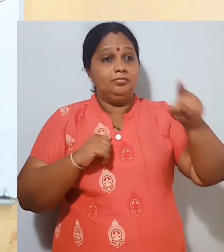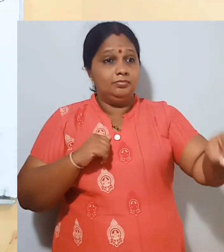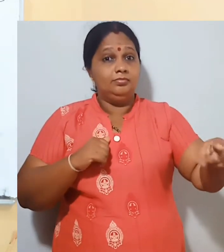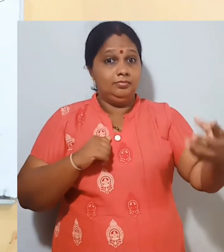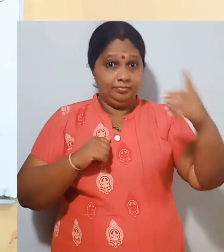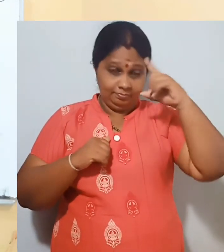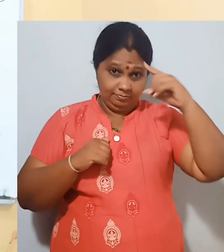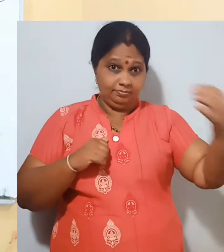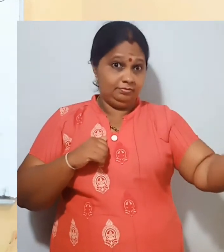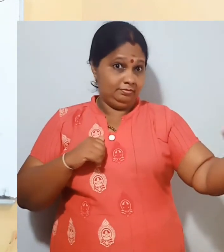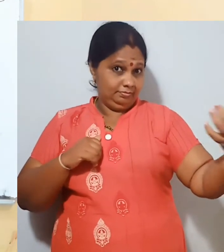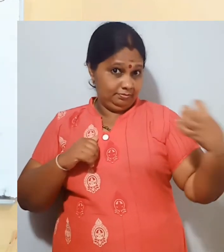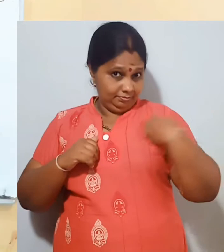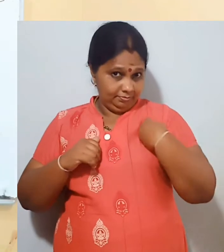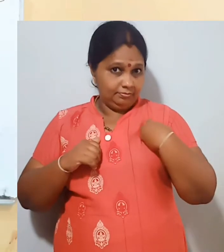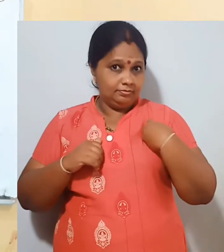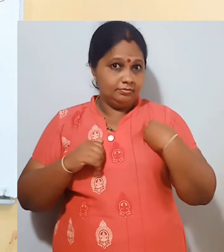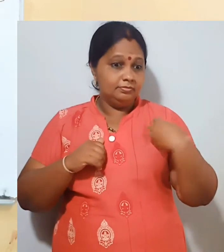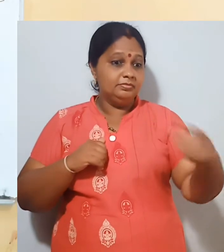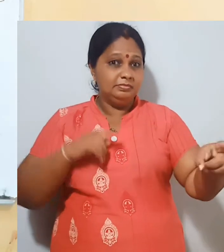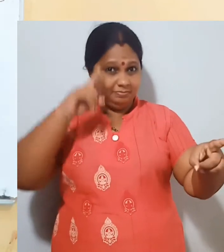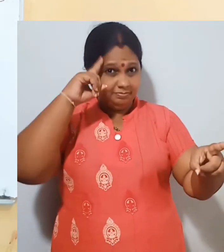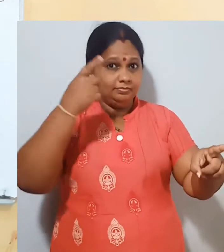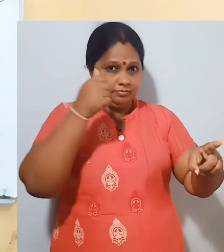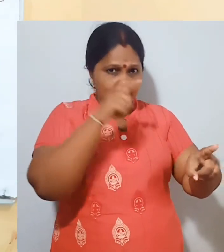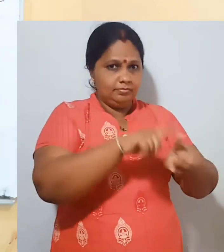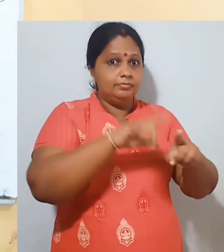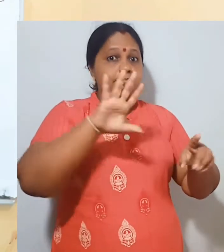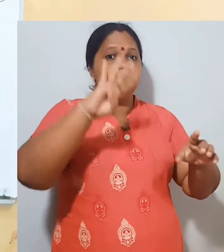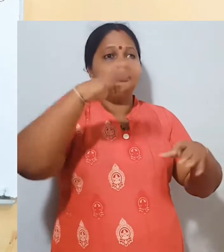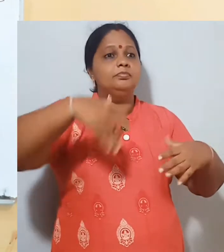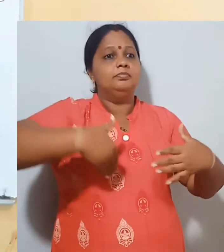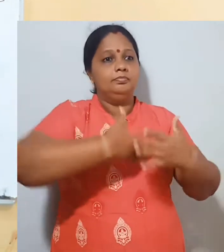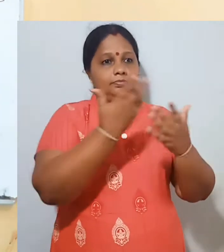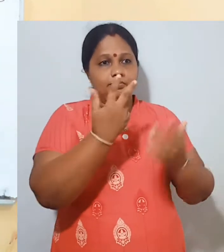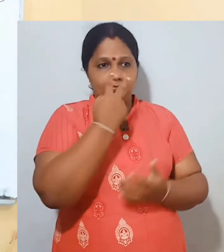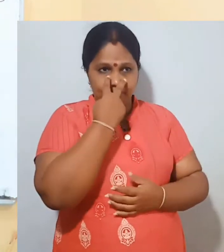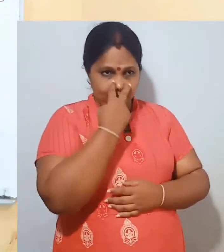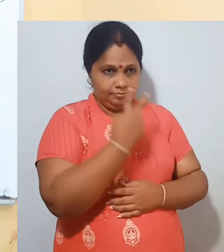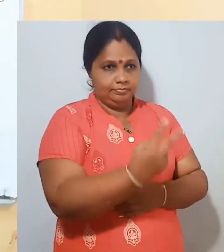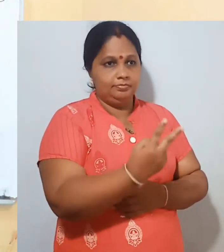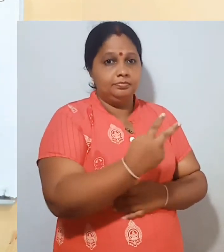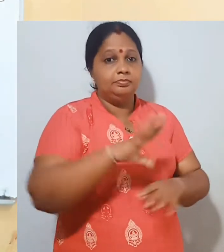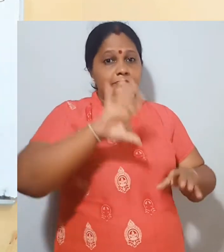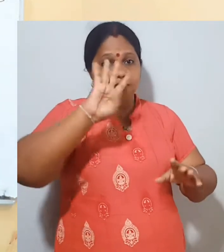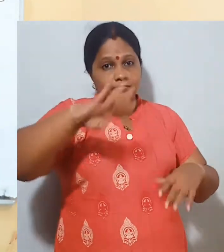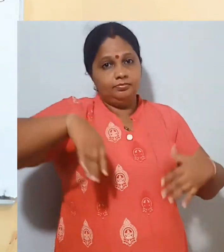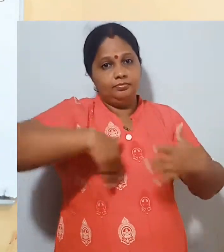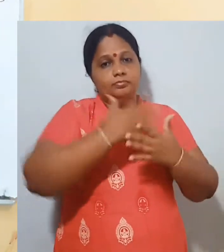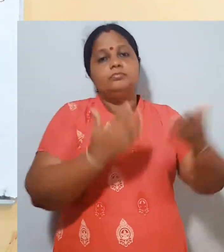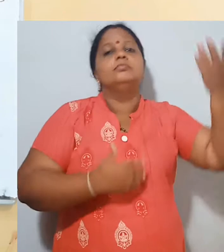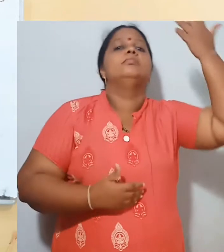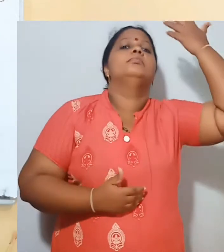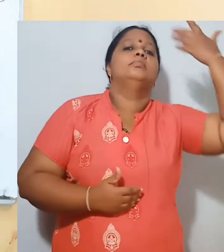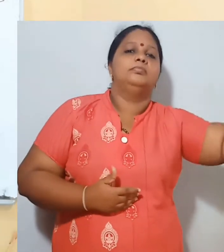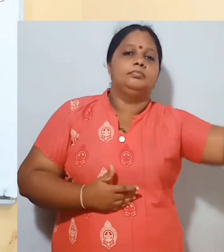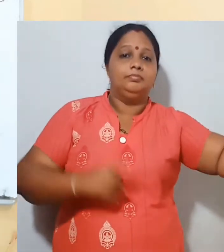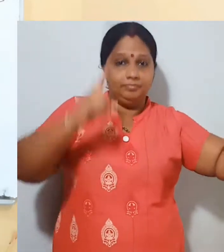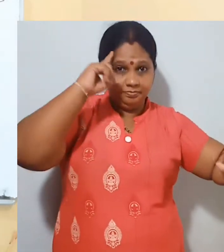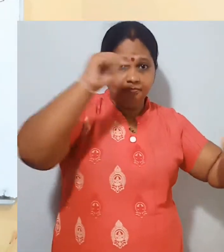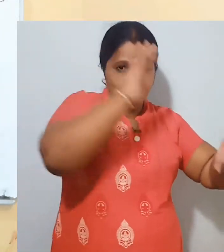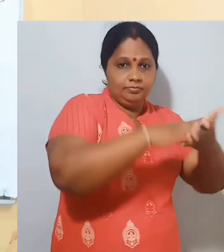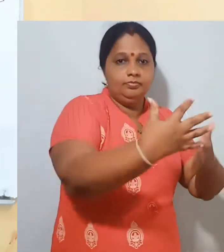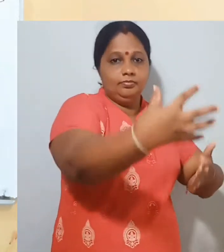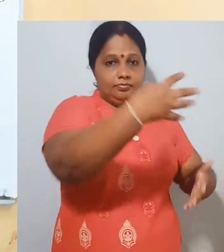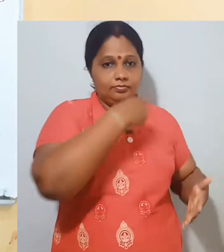இருந்து எப்படியும் 14 நாளைக்கு மேல அது உயிரோட இருக்க இயலாது. 14 நாளையால் அது கட்டாயம் செத்துரும். அதுக்காகத்தான் நாங்க சொல்றது